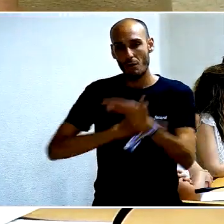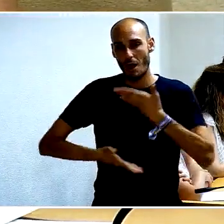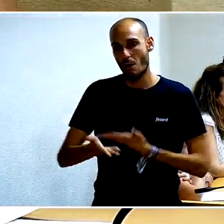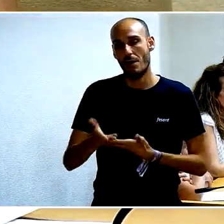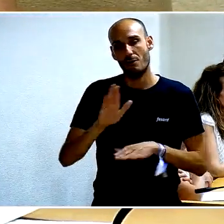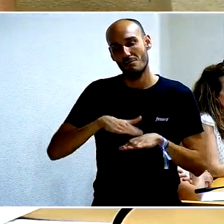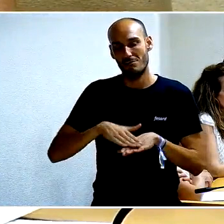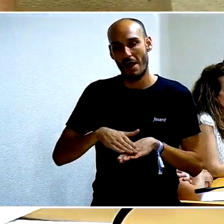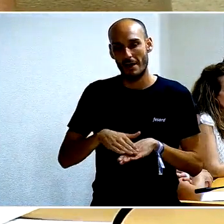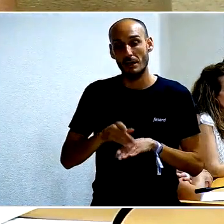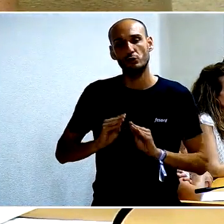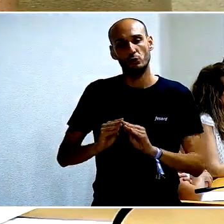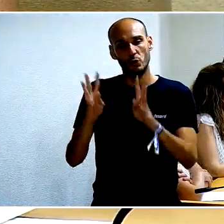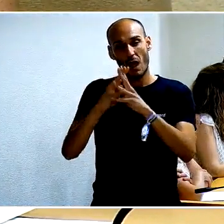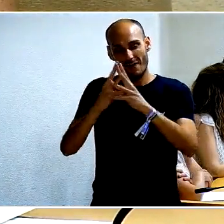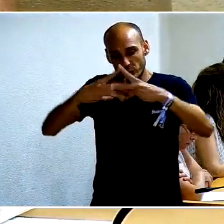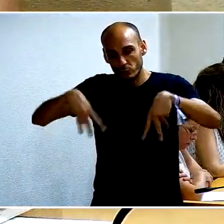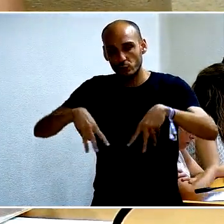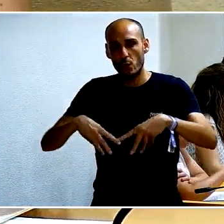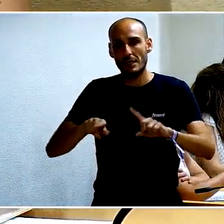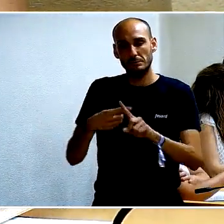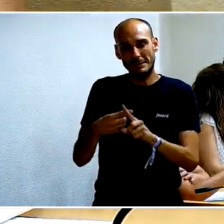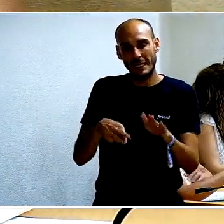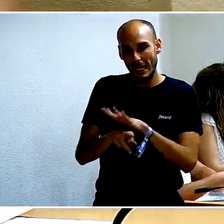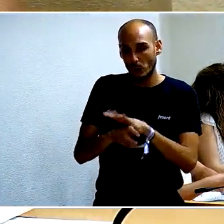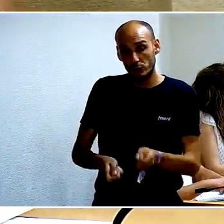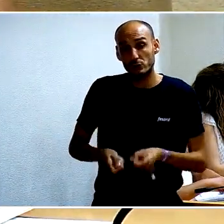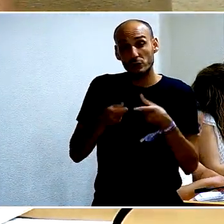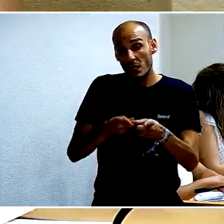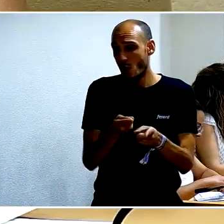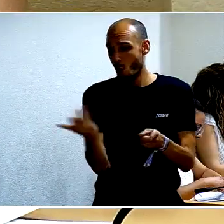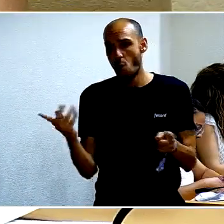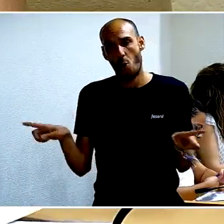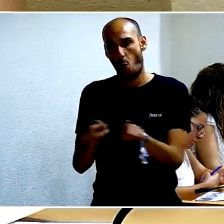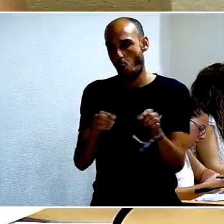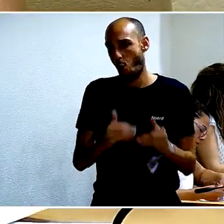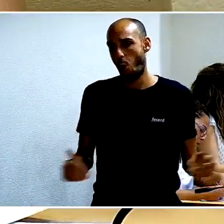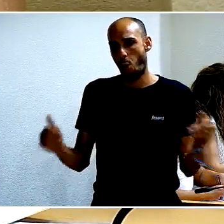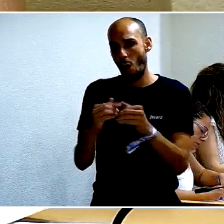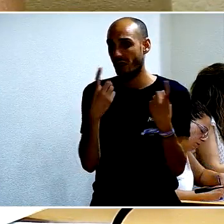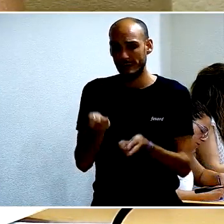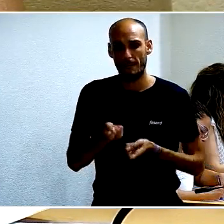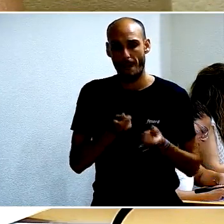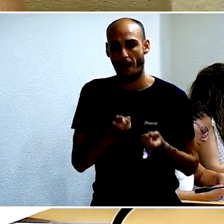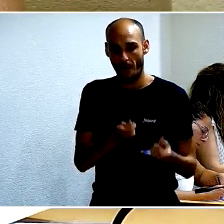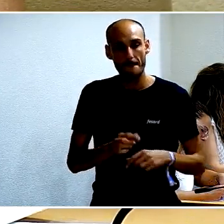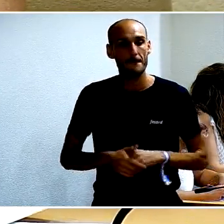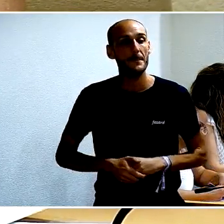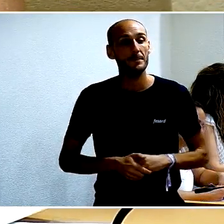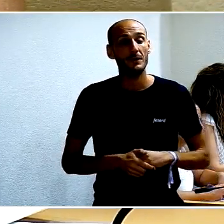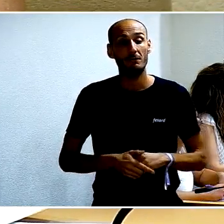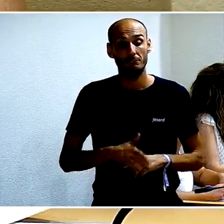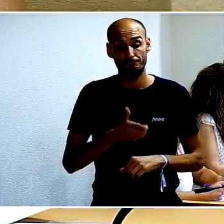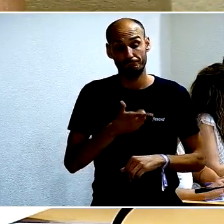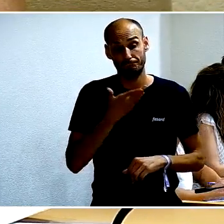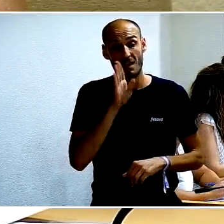les mateixes infraestructures i dotacions que tenen la resta de wilayes. Vull agrair a tota la corporació,